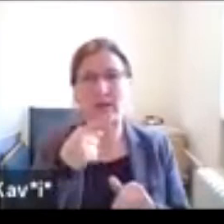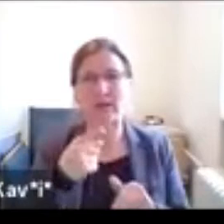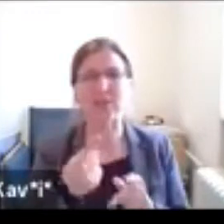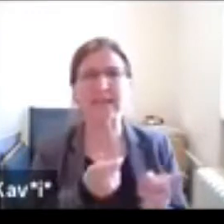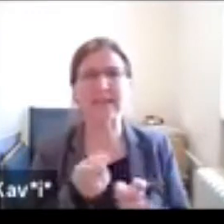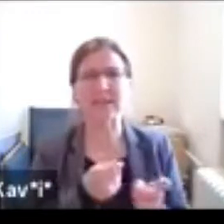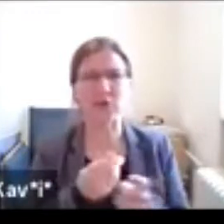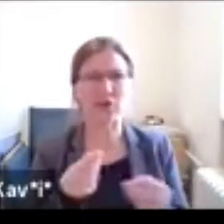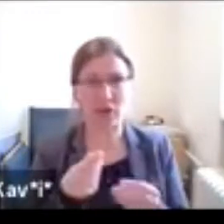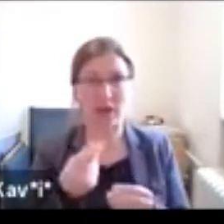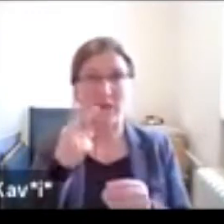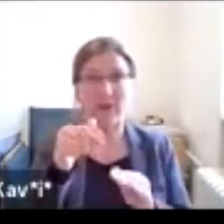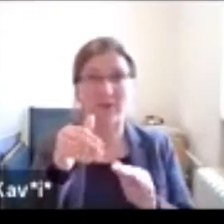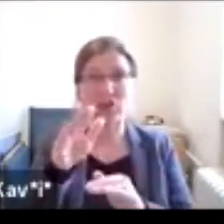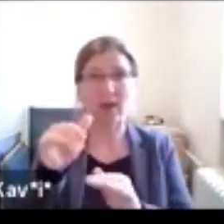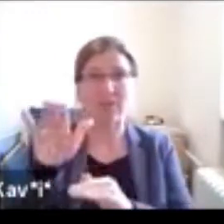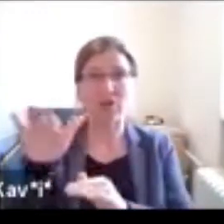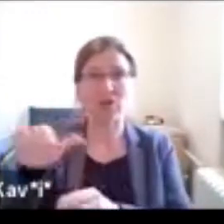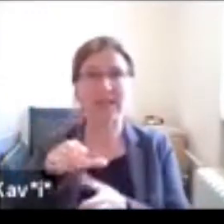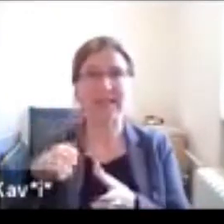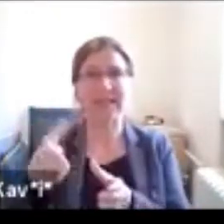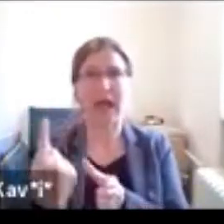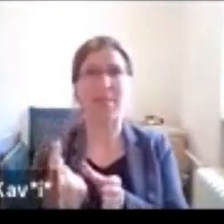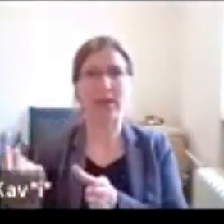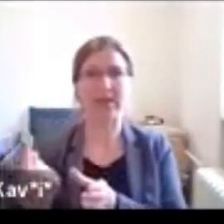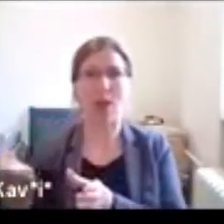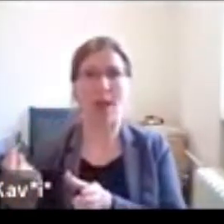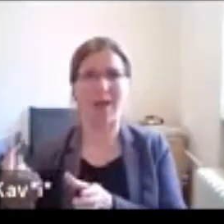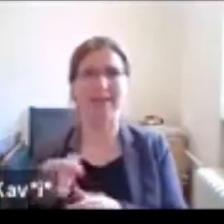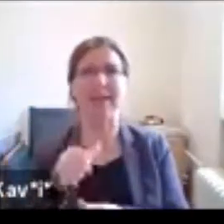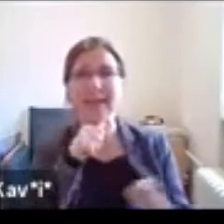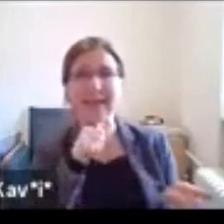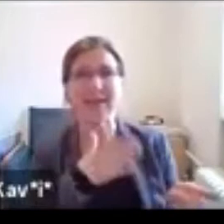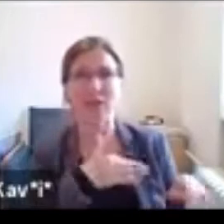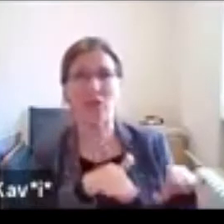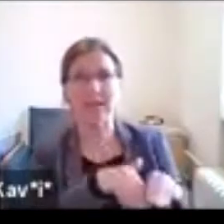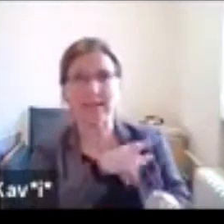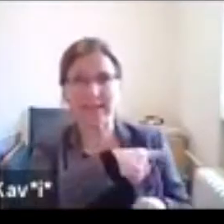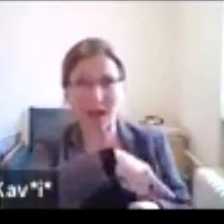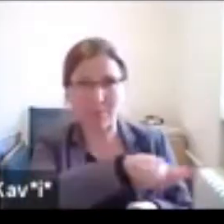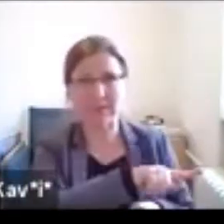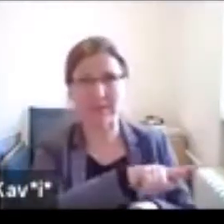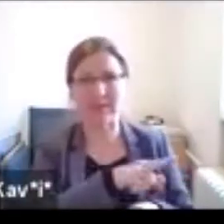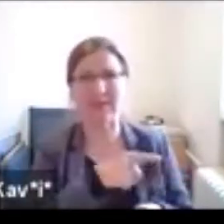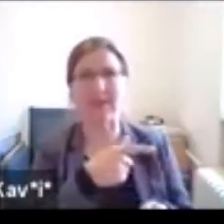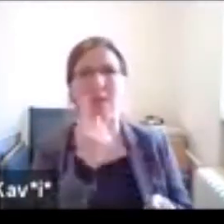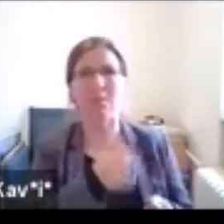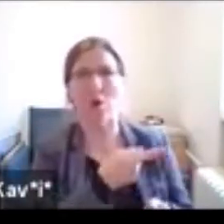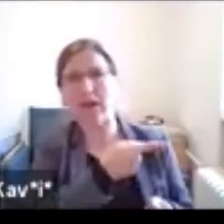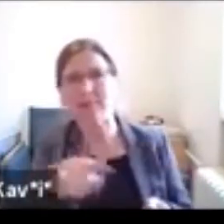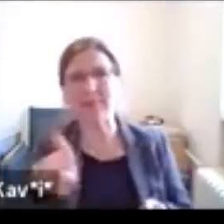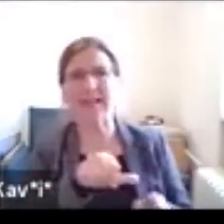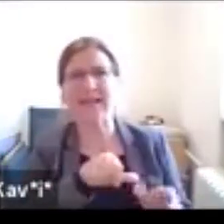broj samoizolacija, kako i kod naših zaposlenika, što nam zapravo nekako otežava